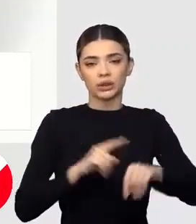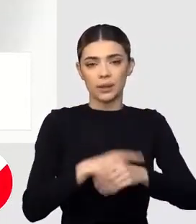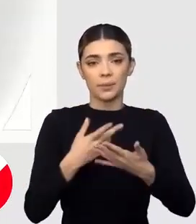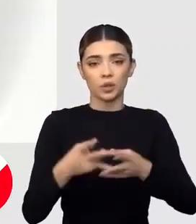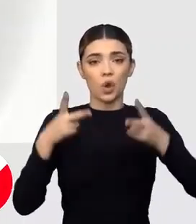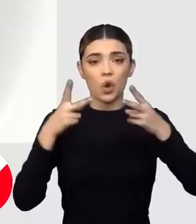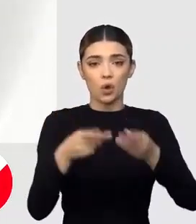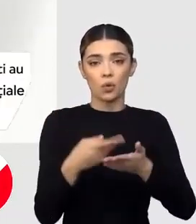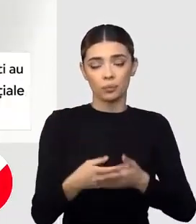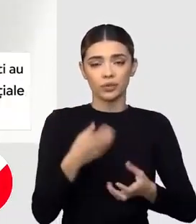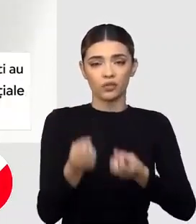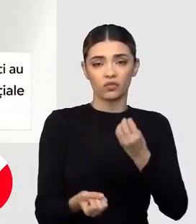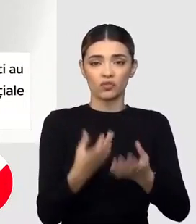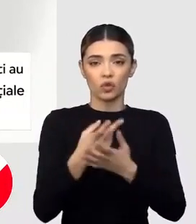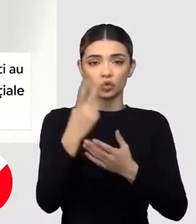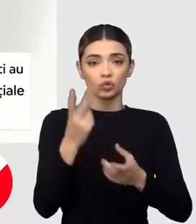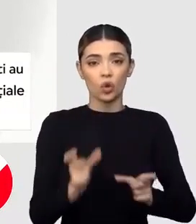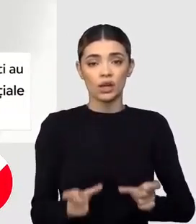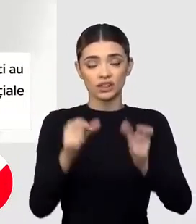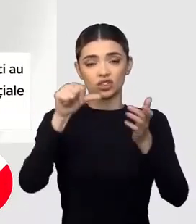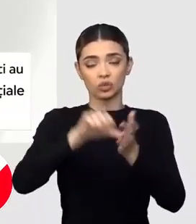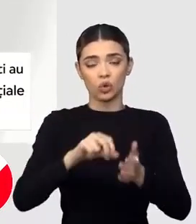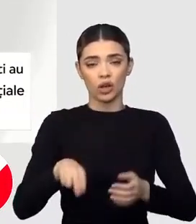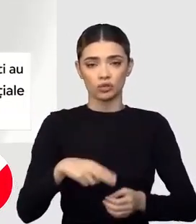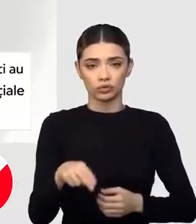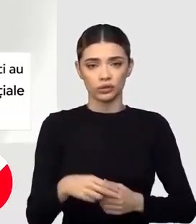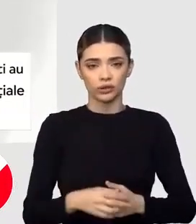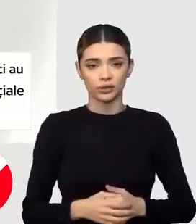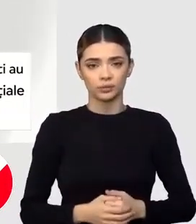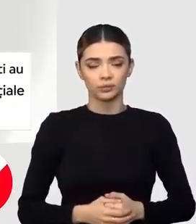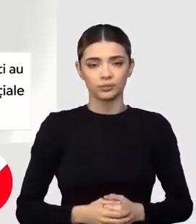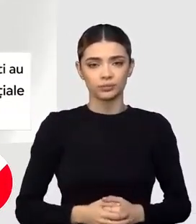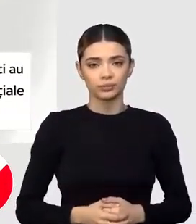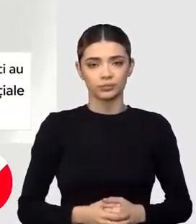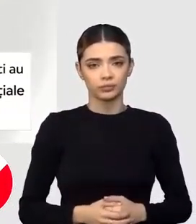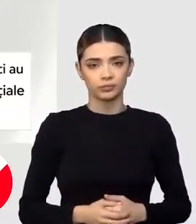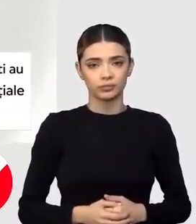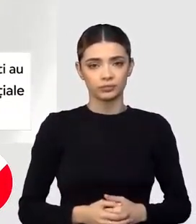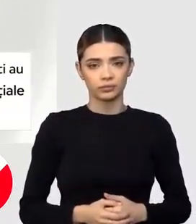a limita incendiul izbucnit la două clădiri din centrul orașului.